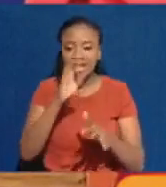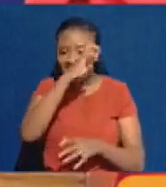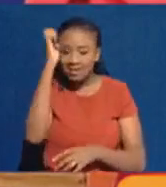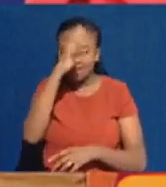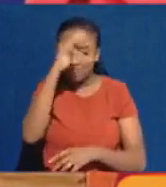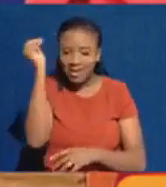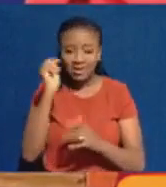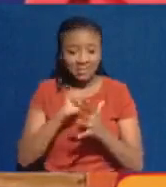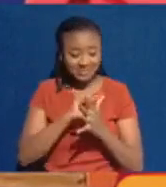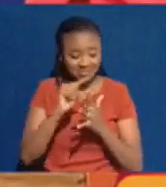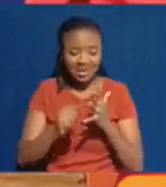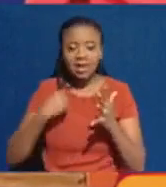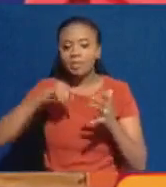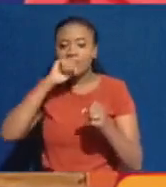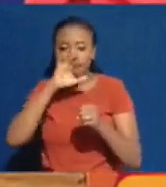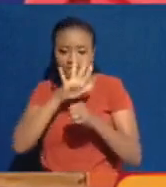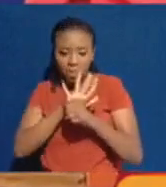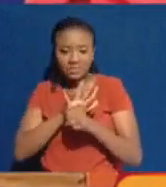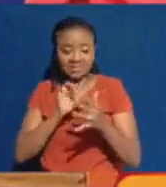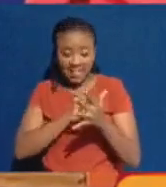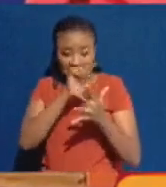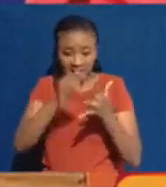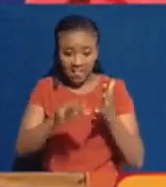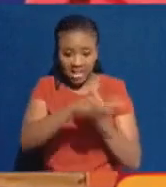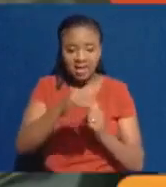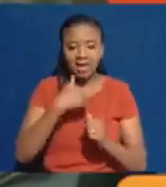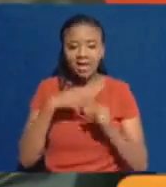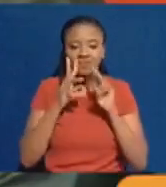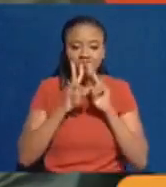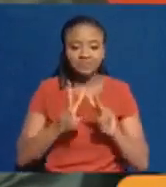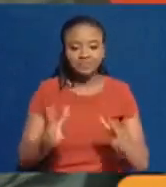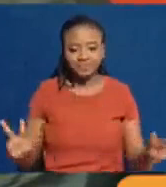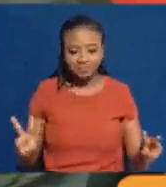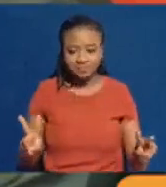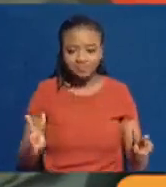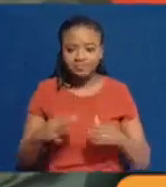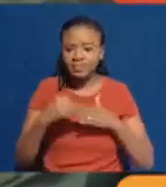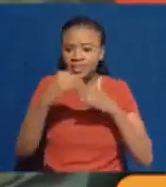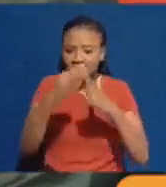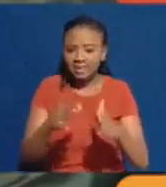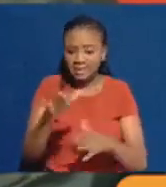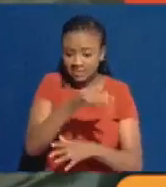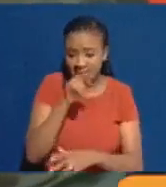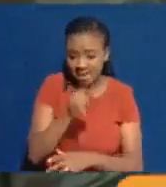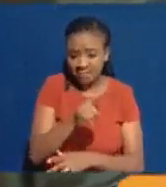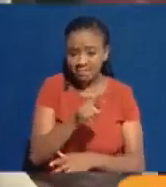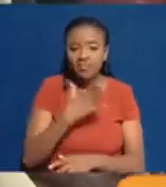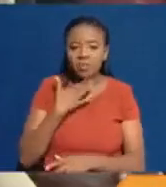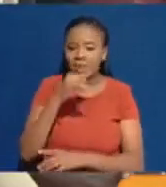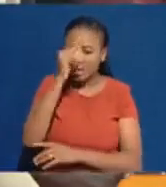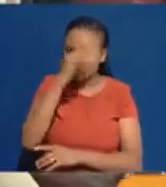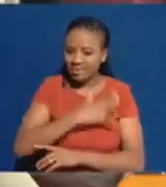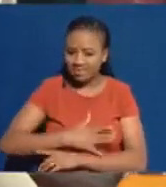tutahakikisha ya kwamba sehemu hii tunakuwa na amani. Viongozi wa eneo la Bonde la Ufa wakitaka serikali kukaza kamba